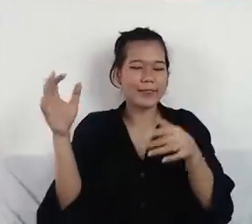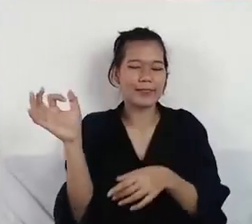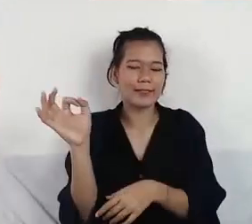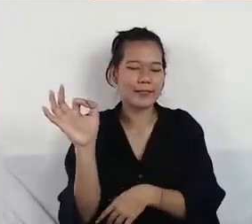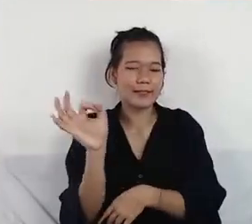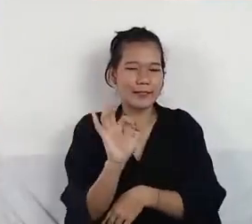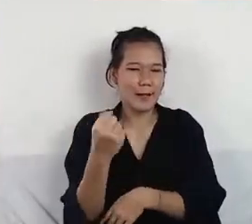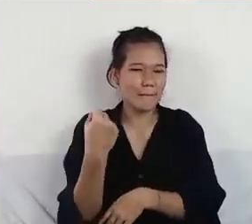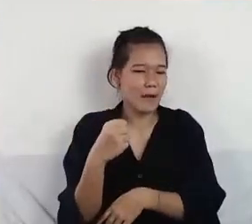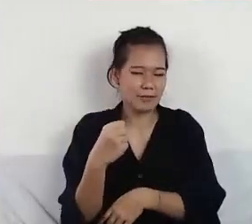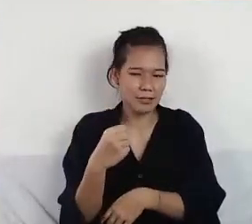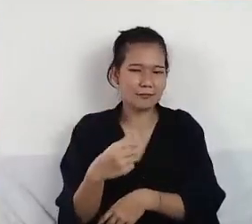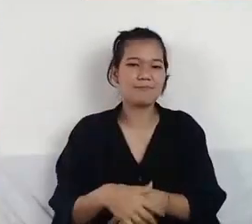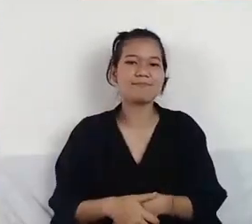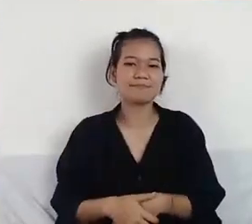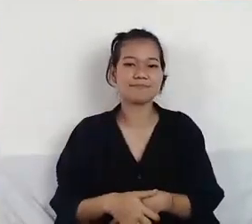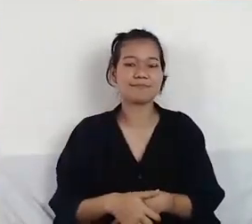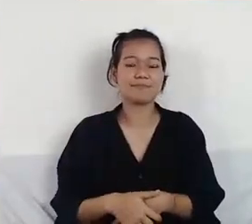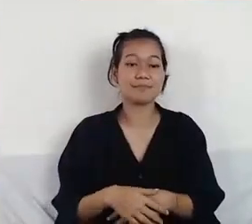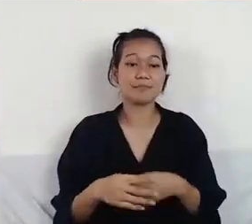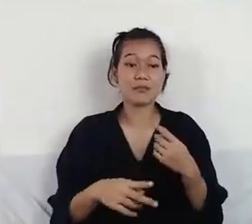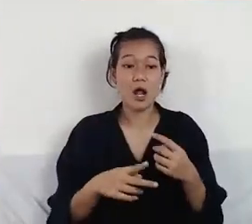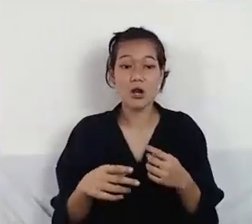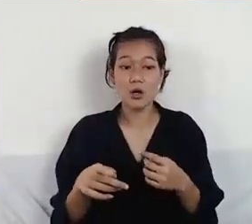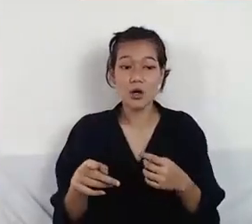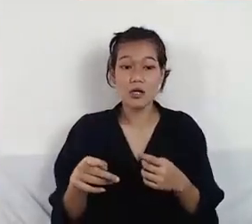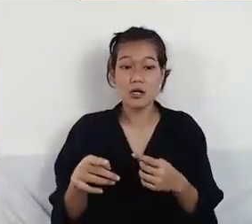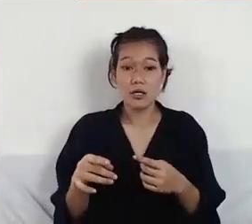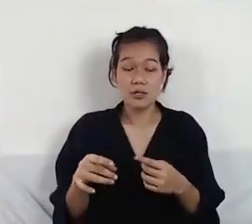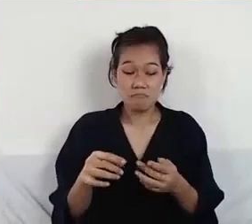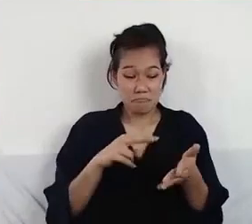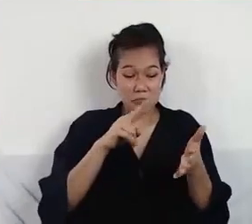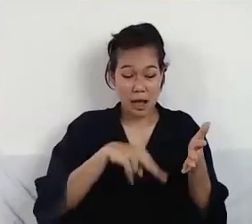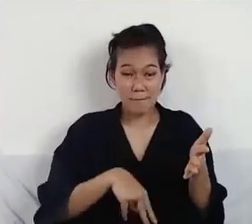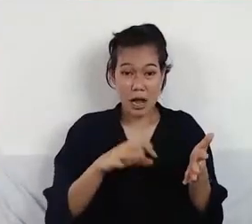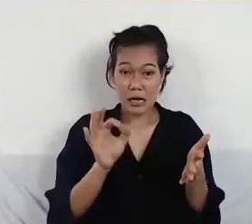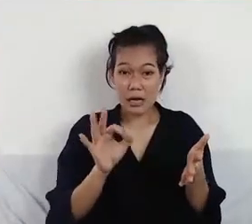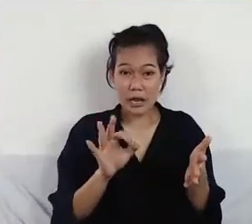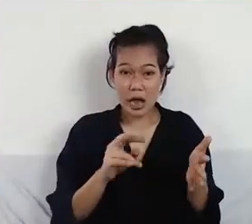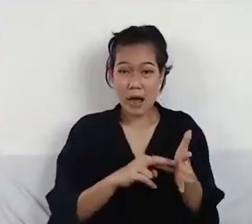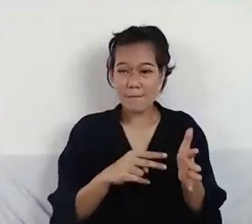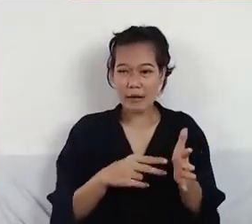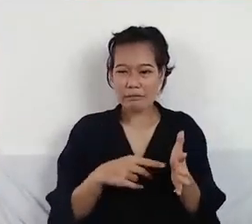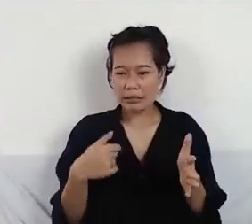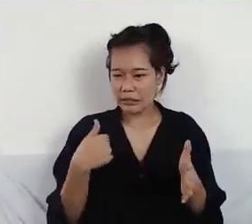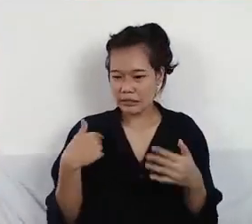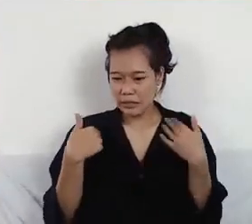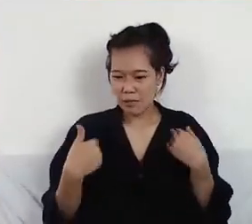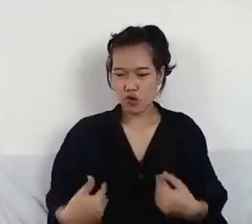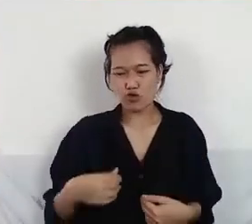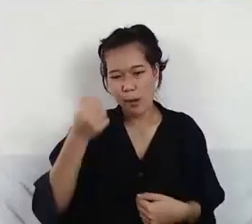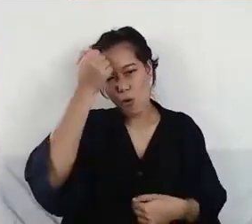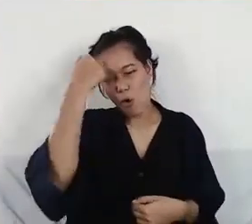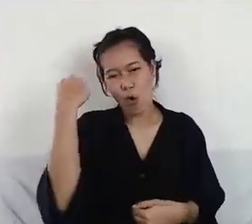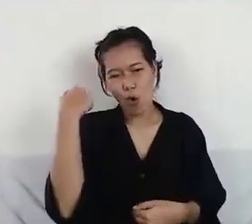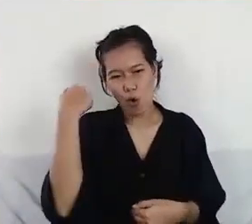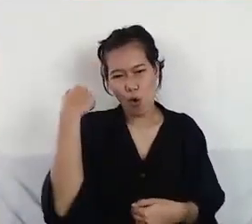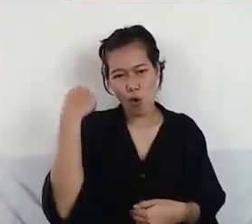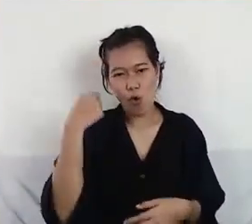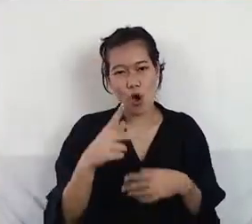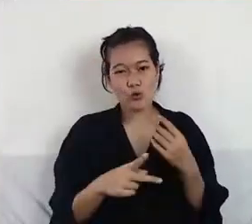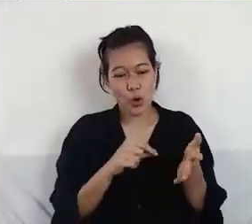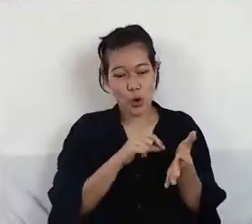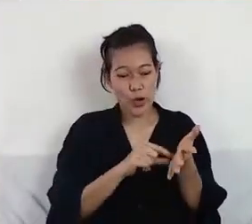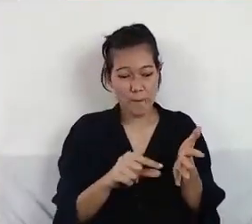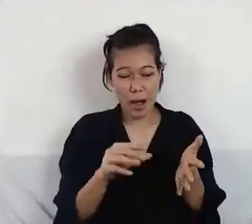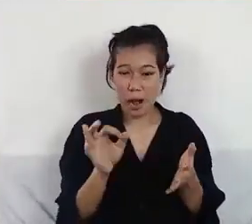saudara. Kalau tidak ada, itu berarti kemungkinannya kita adalah 5 gadis yang bodoh. Kalau tidak ada di